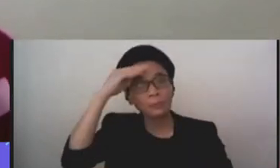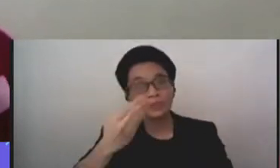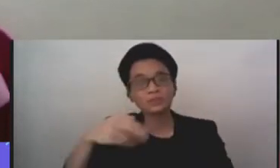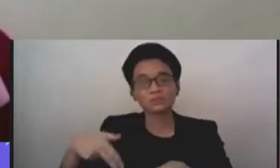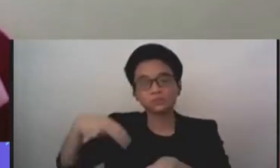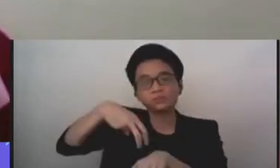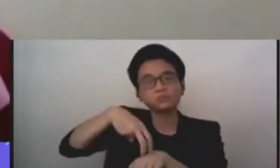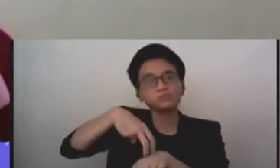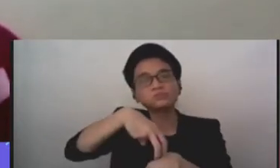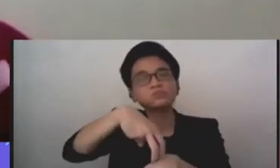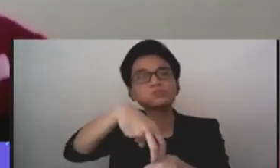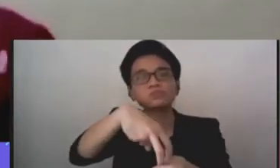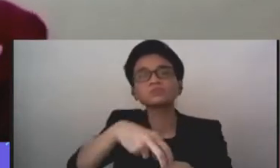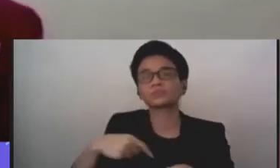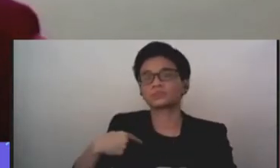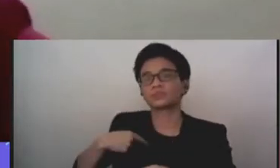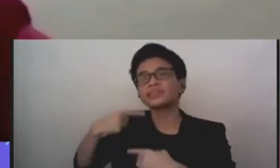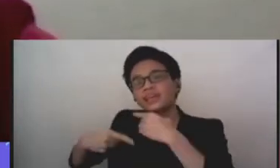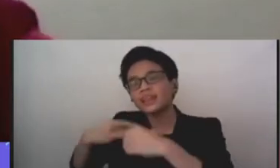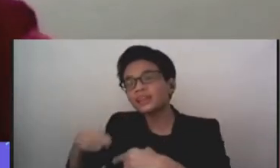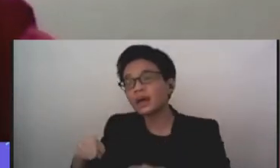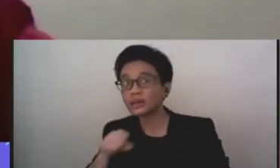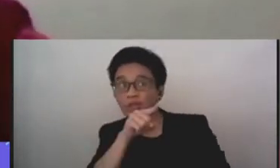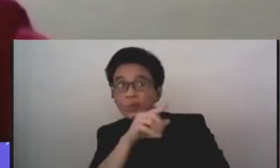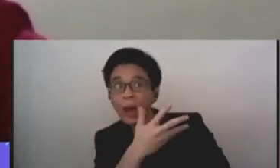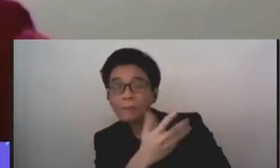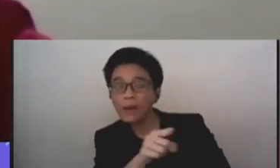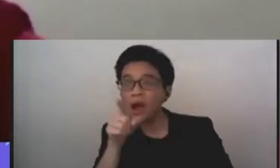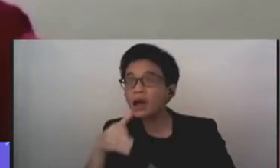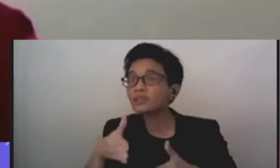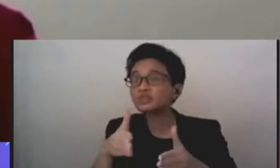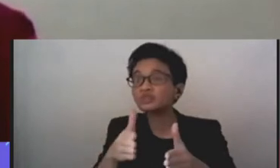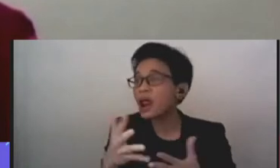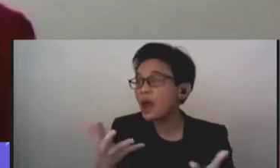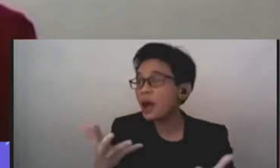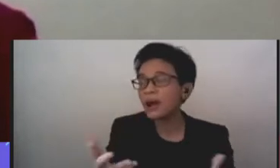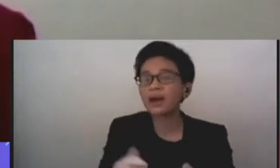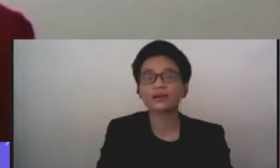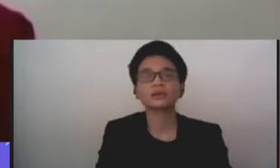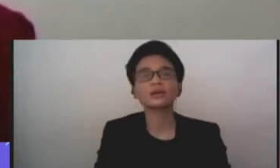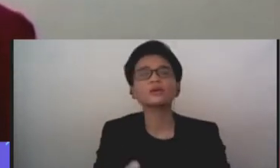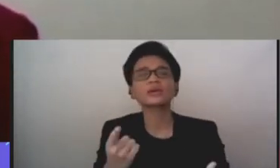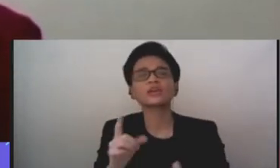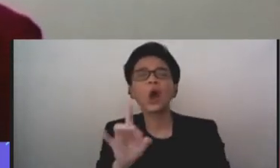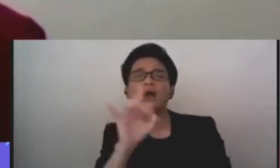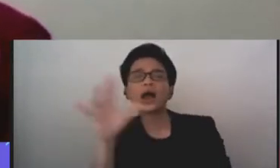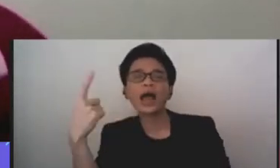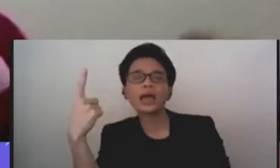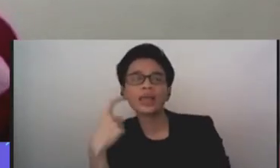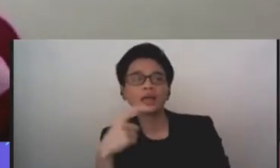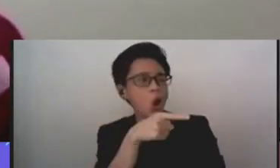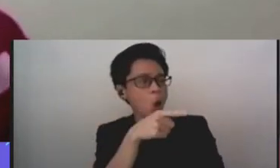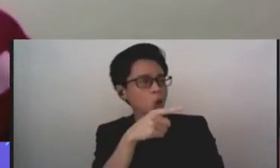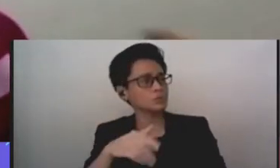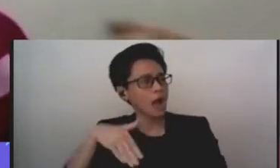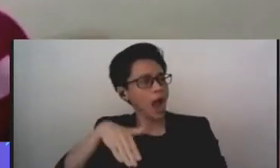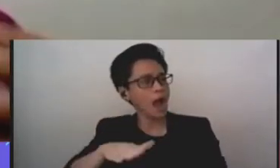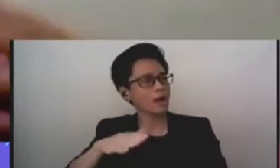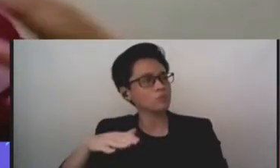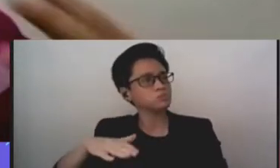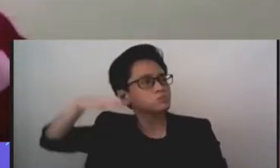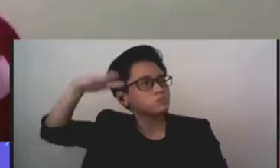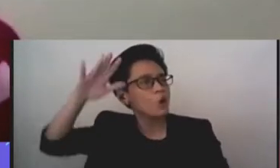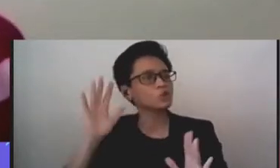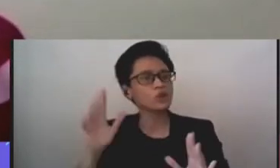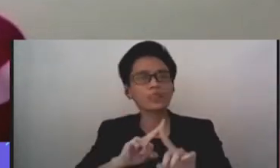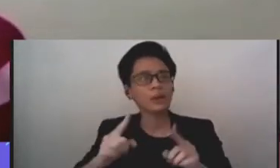apa, sedang apa. Meskipun kadang-kadang kan orang ini, oh anaknya sudah besar digendong, iya kayak gitu. Nanti saya akan mencari, kira-kira